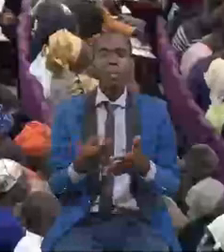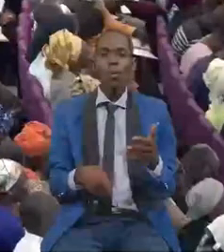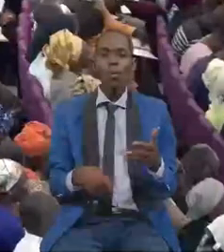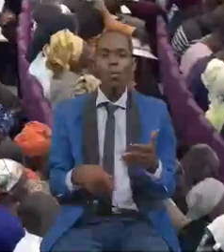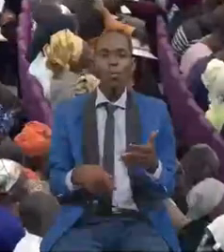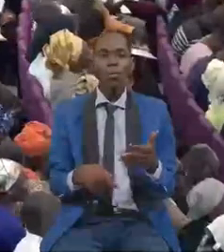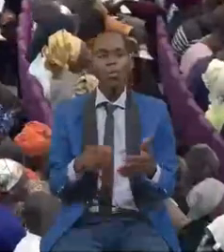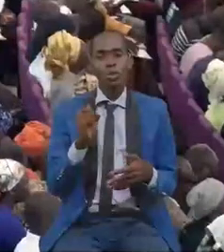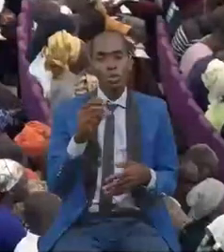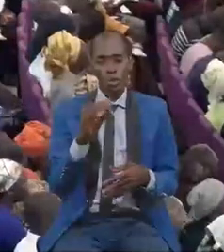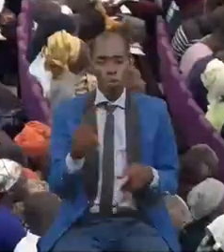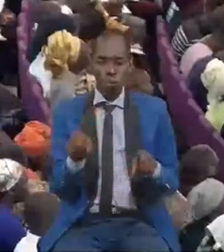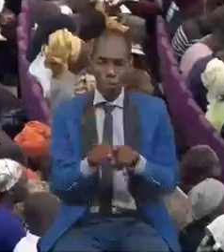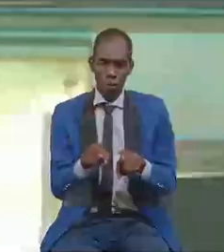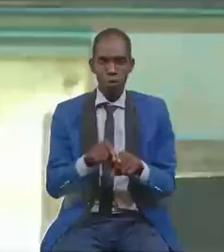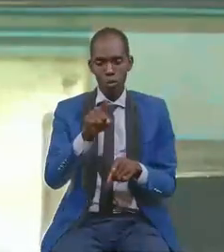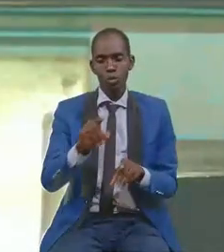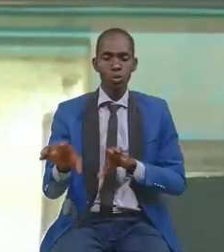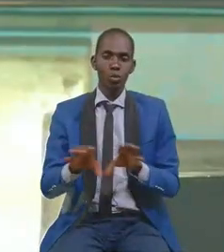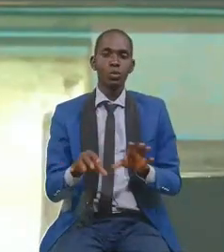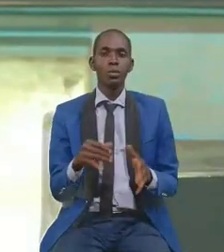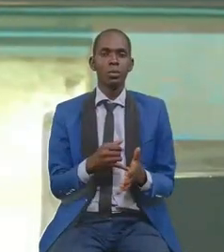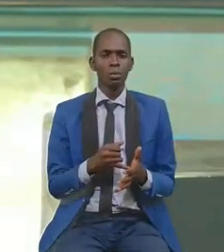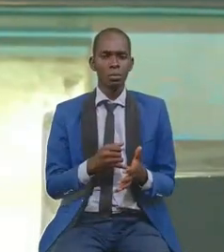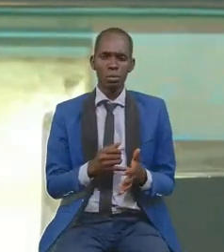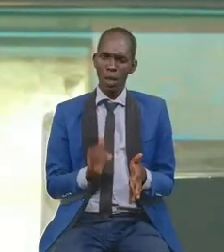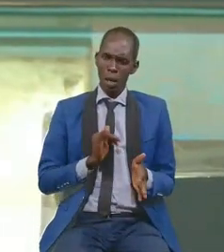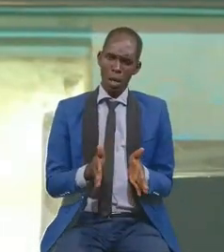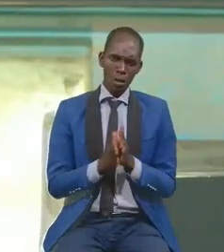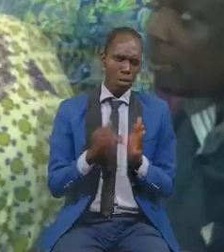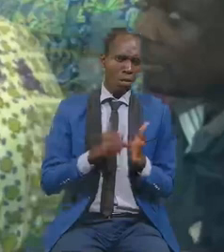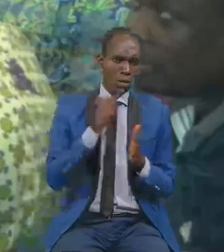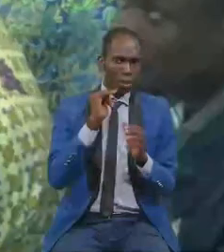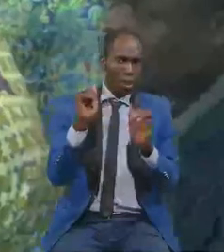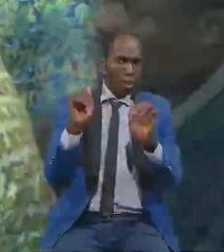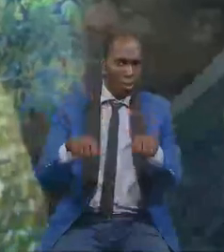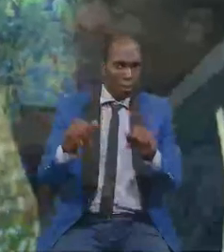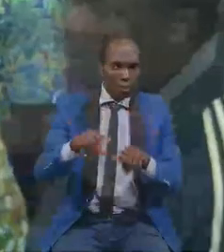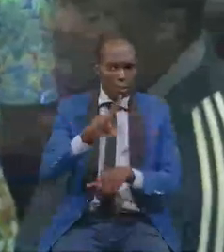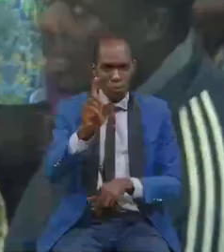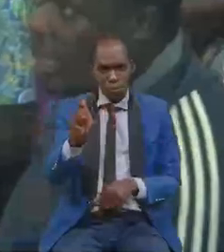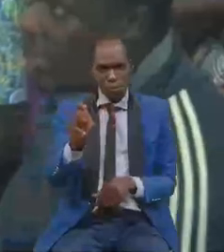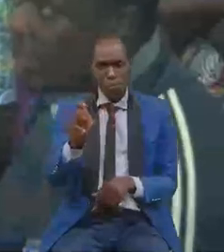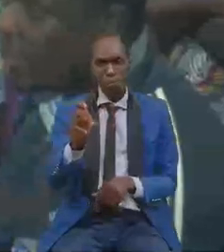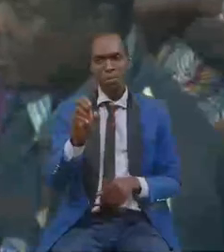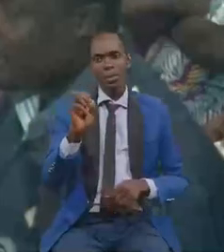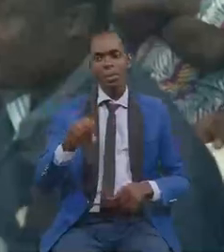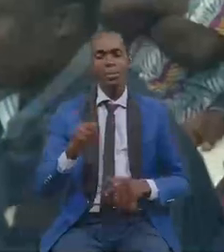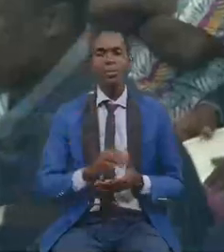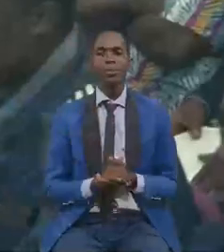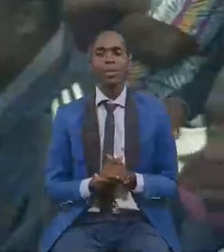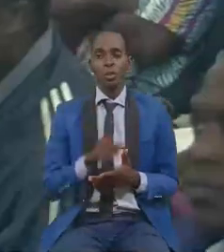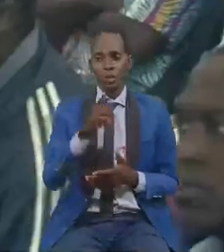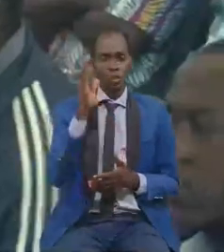a, dites-le moi, vous a pardonné, pardonnez-vous aussi. Est-ce que c'est possible? Vous le ferez au